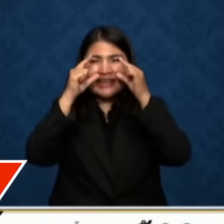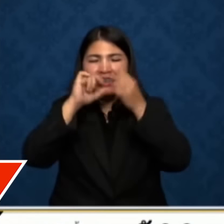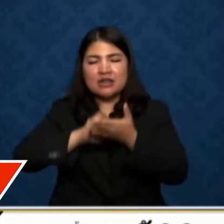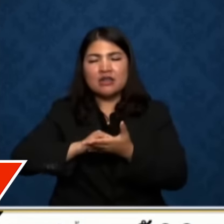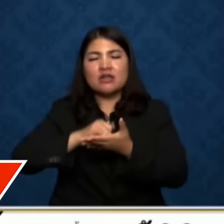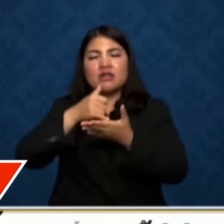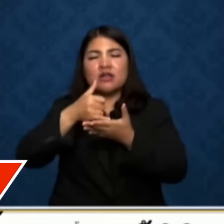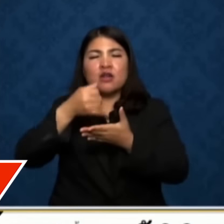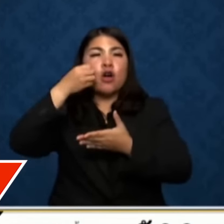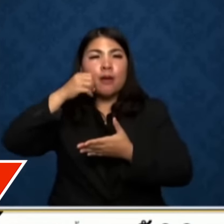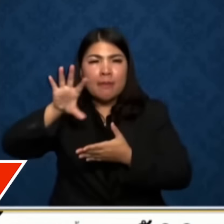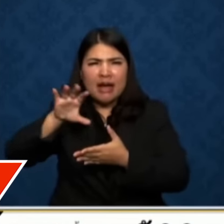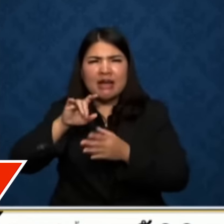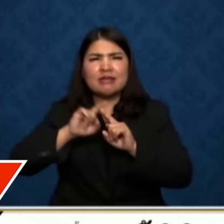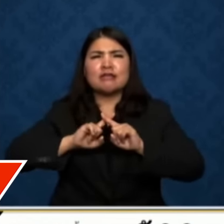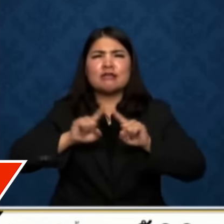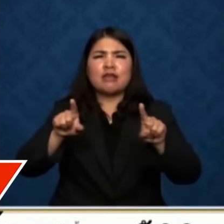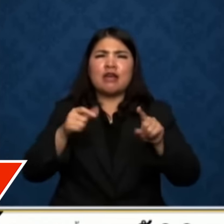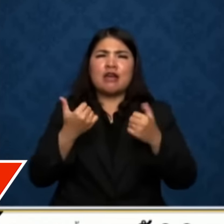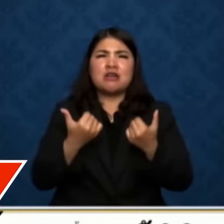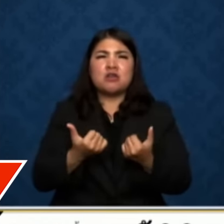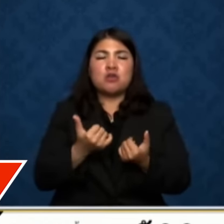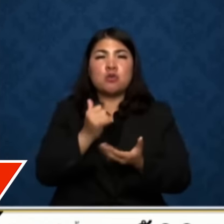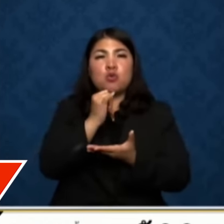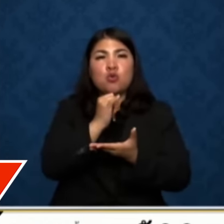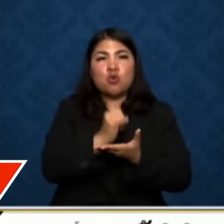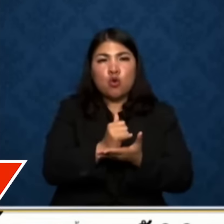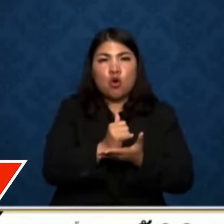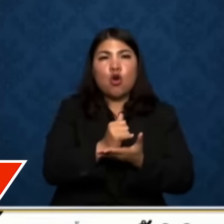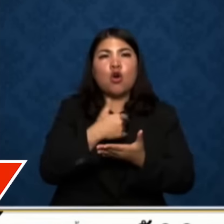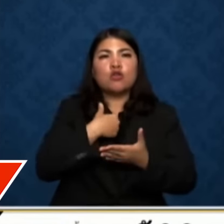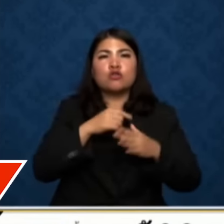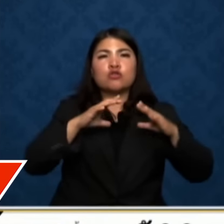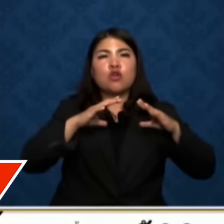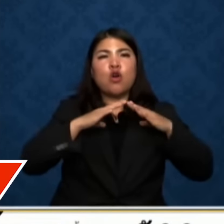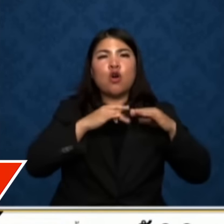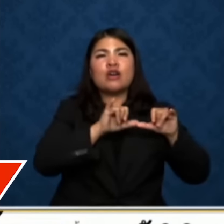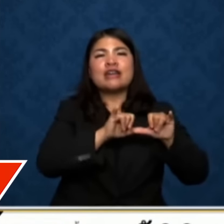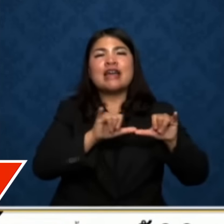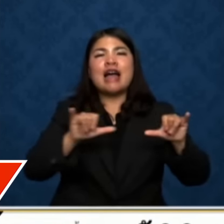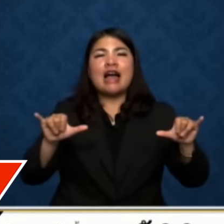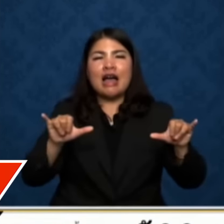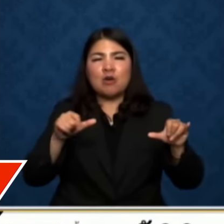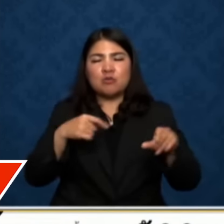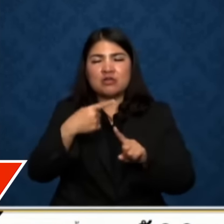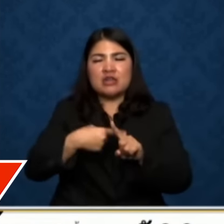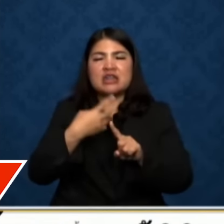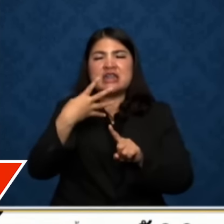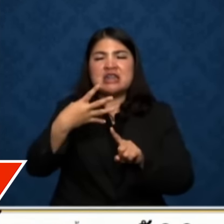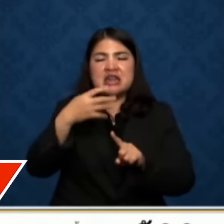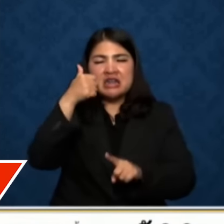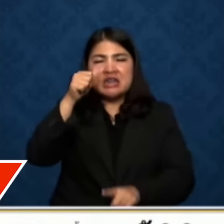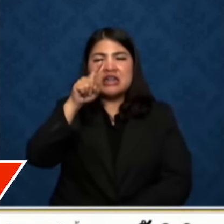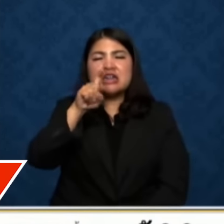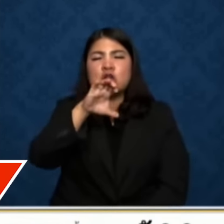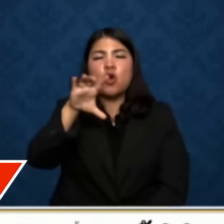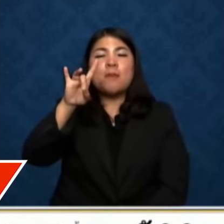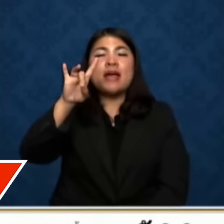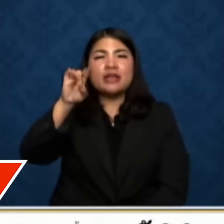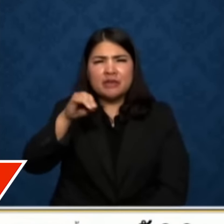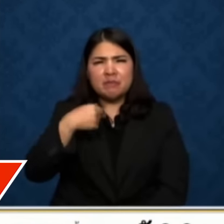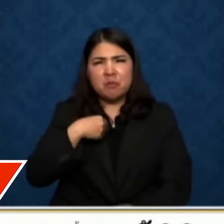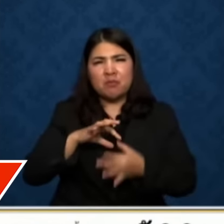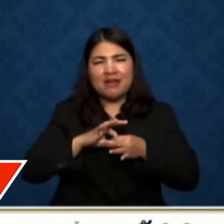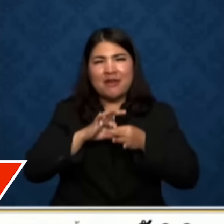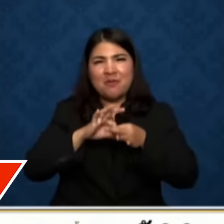กลับแต่อันนี้นอนต่อถึง4เดือนถึง180วันผมกังวลท่านประธานครับตรงนี้เห็น